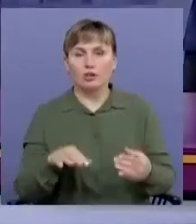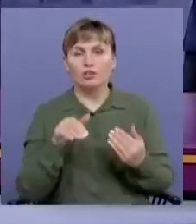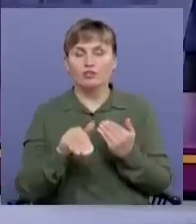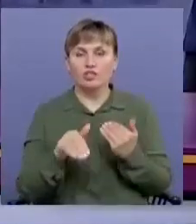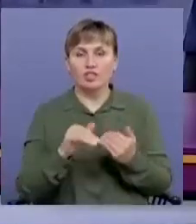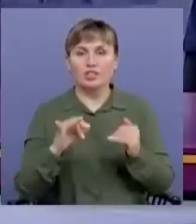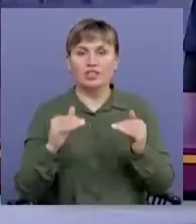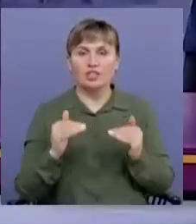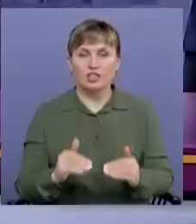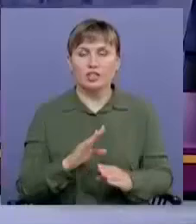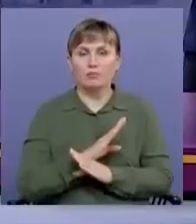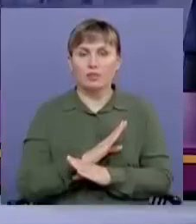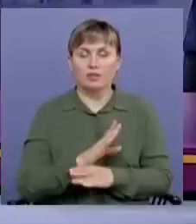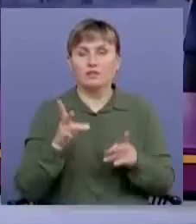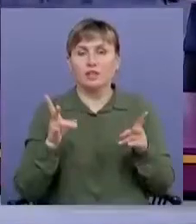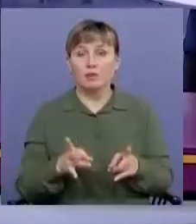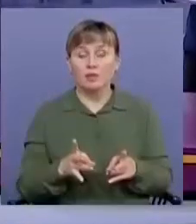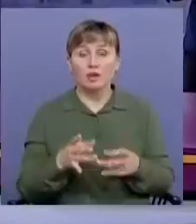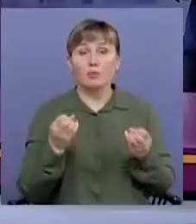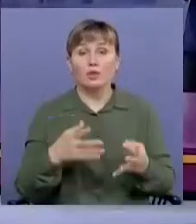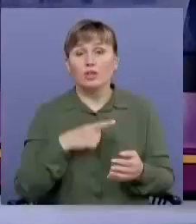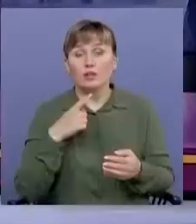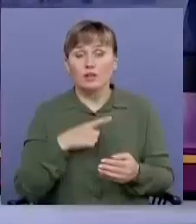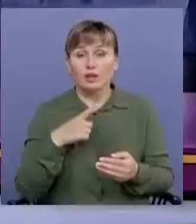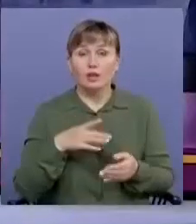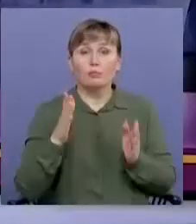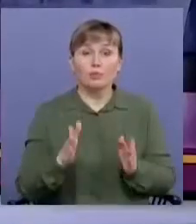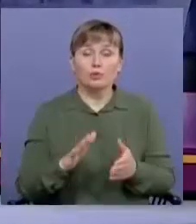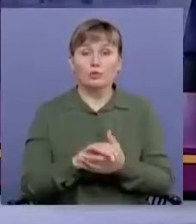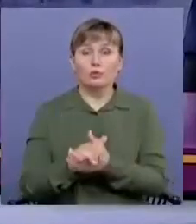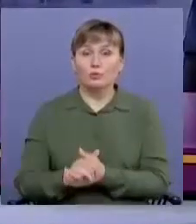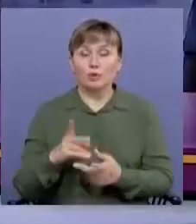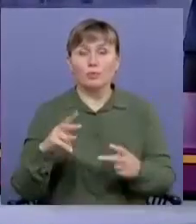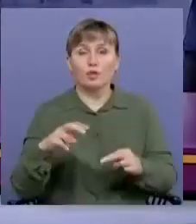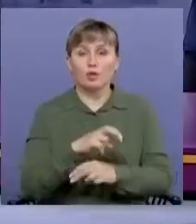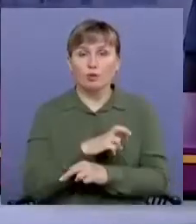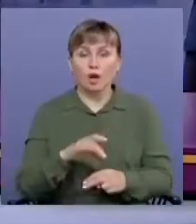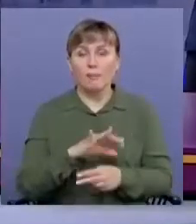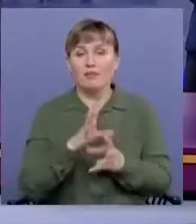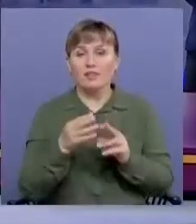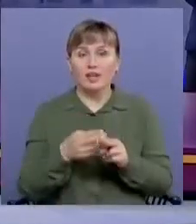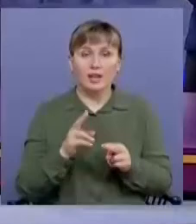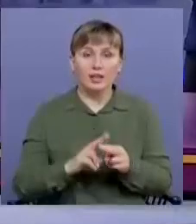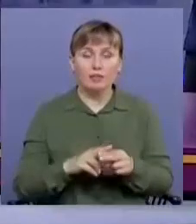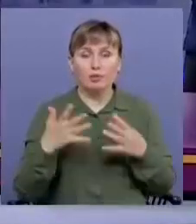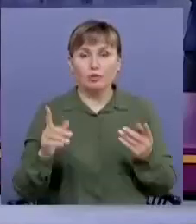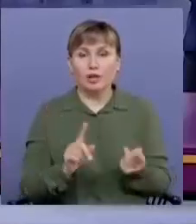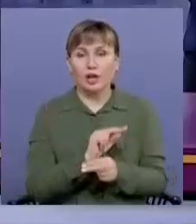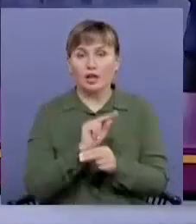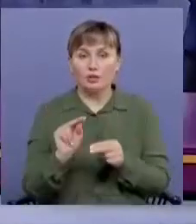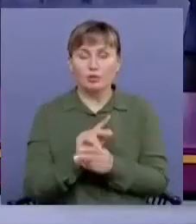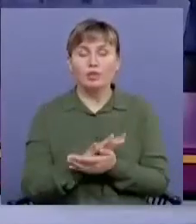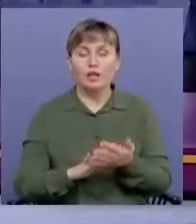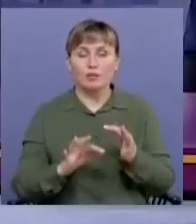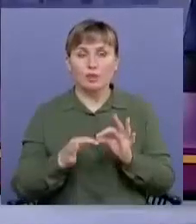и снижению смертности в ДТП. Проще говоря, проспект станет дружелюбнее к пешеходам. Обо всех этапах большой реконструкции